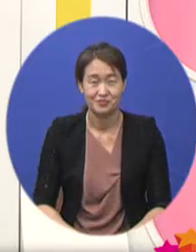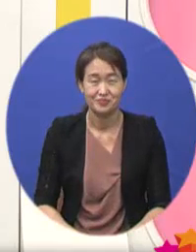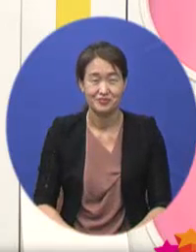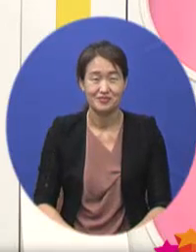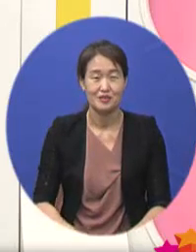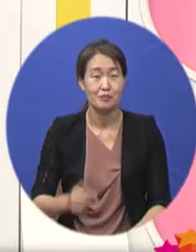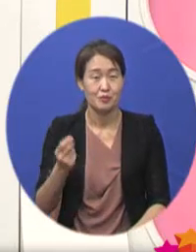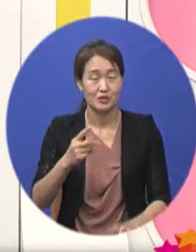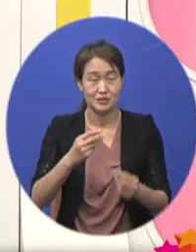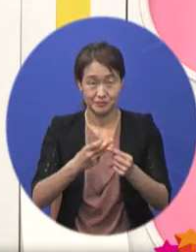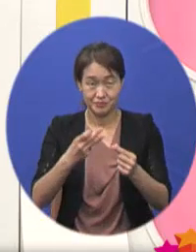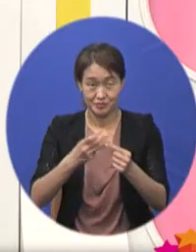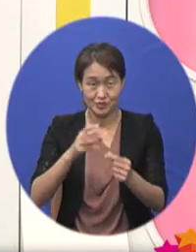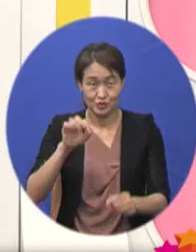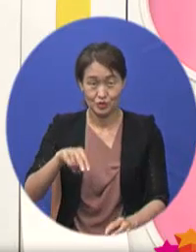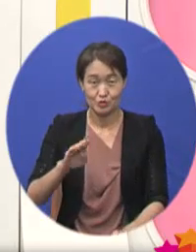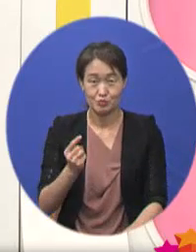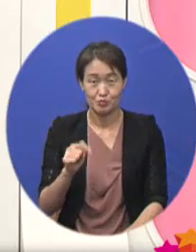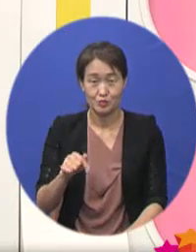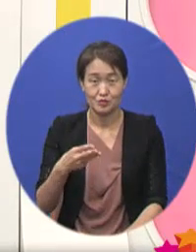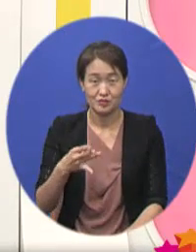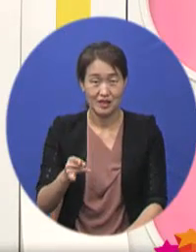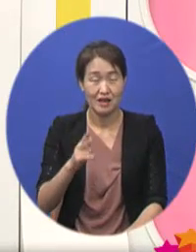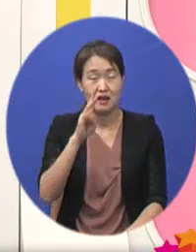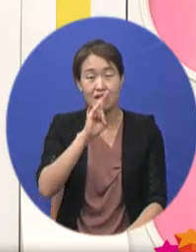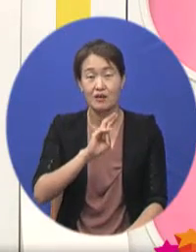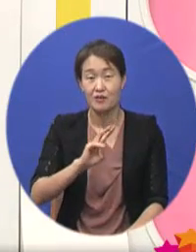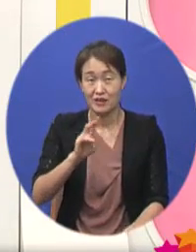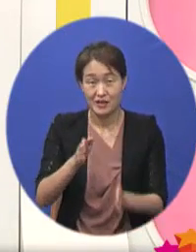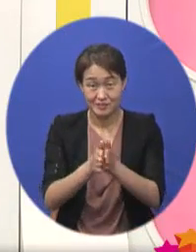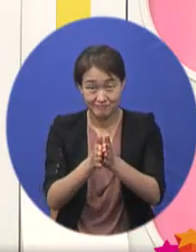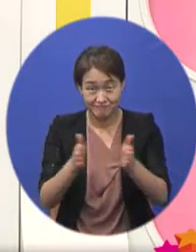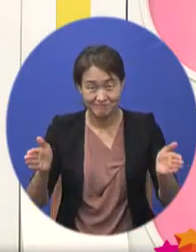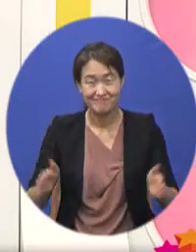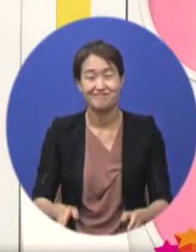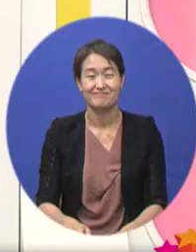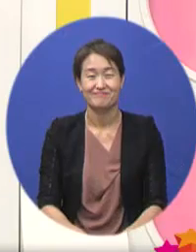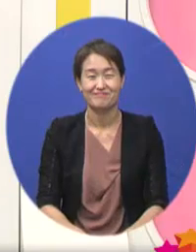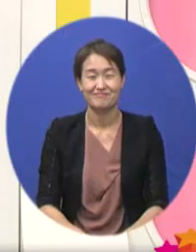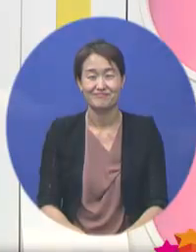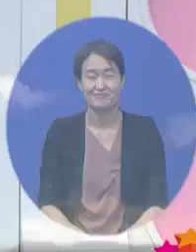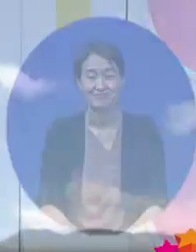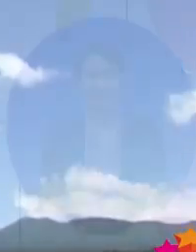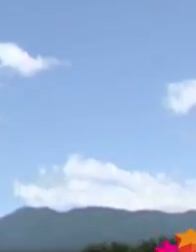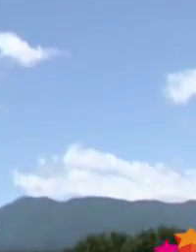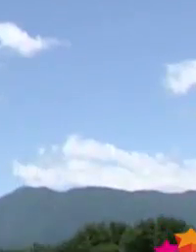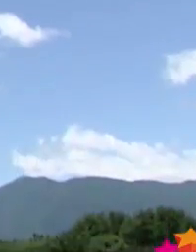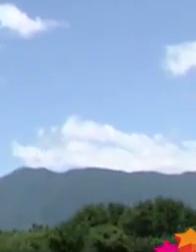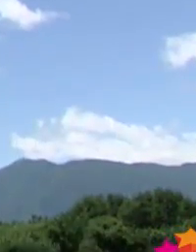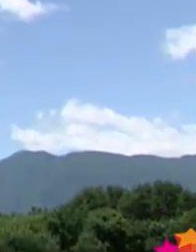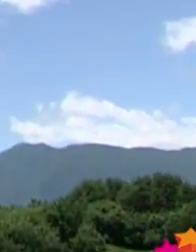네. 우리 참가 오늘 13번 유봉래 네. 어머님의 노래 들어볼까요? 네.